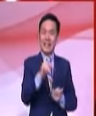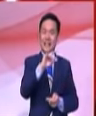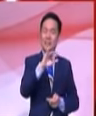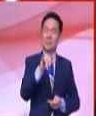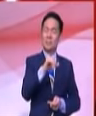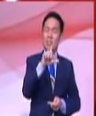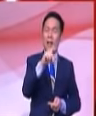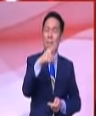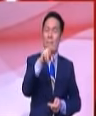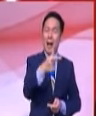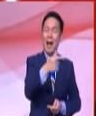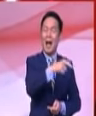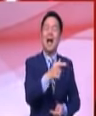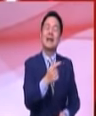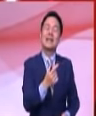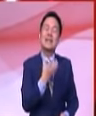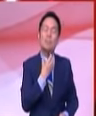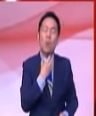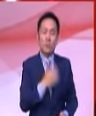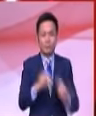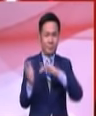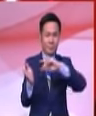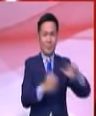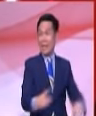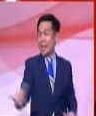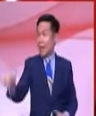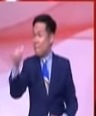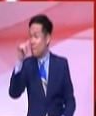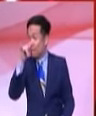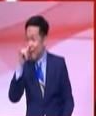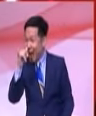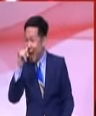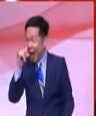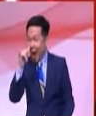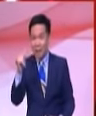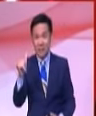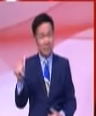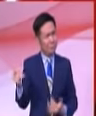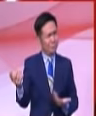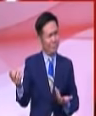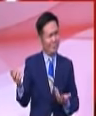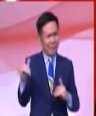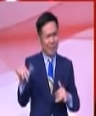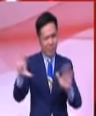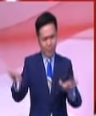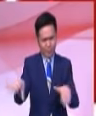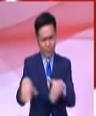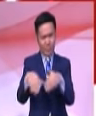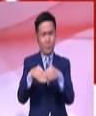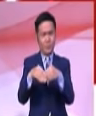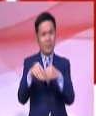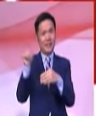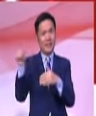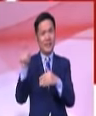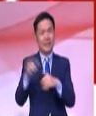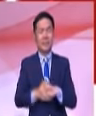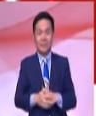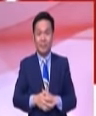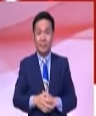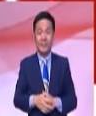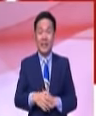Juwita, pasangan badak air pertama di negara ini diraikan dalam suasana majlis kenduri kahwin. Persis Raja